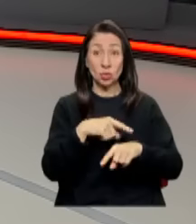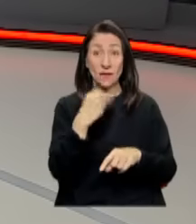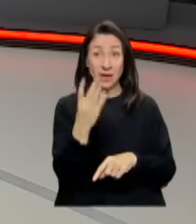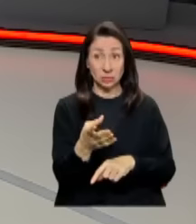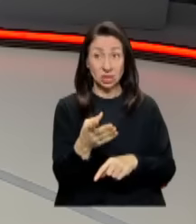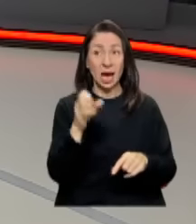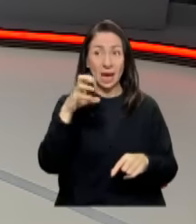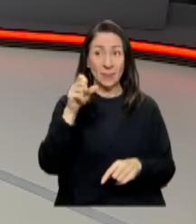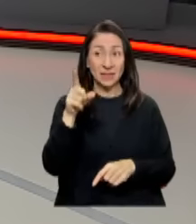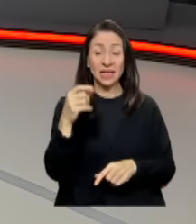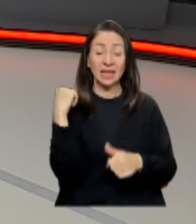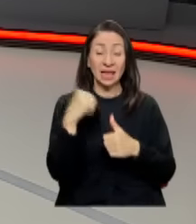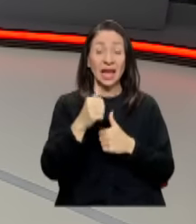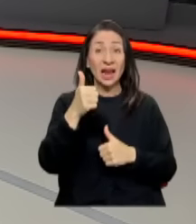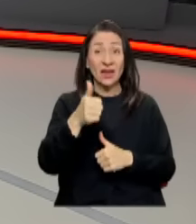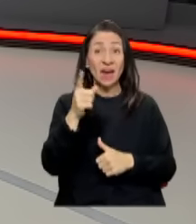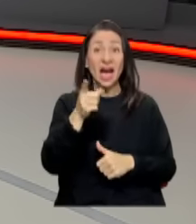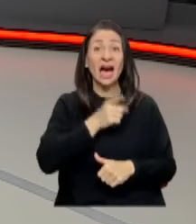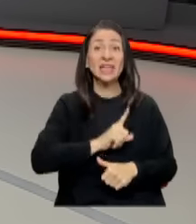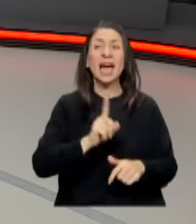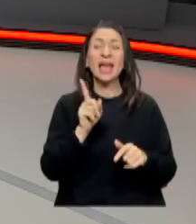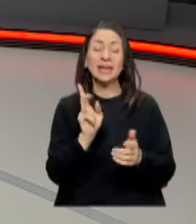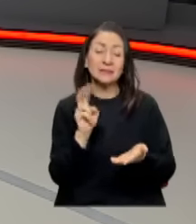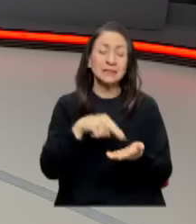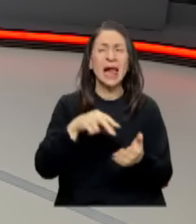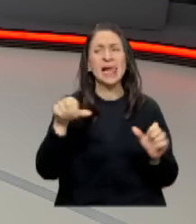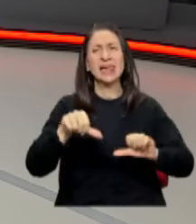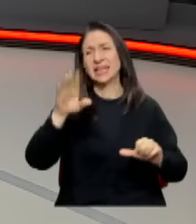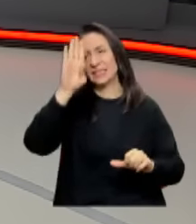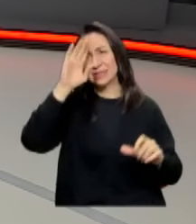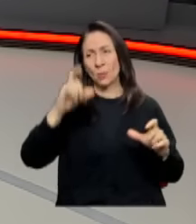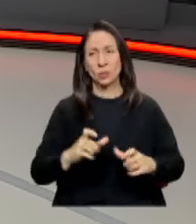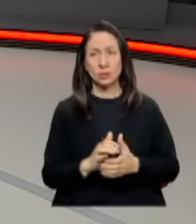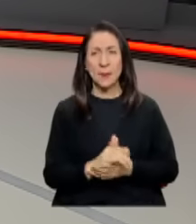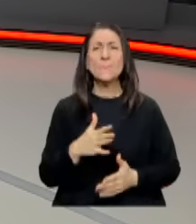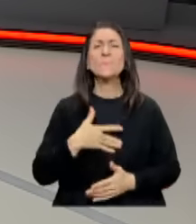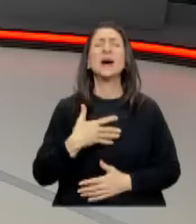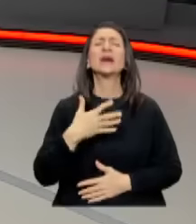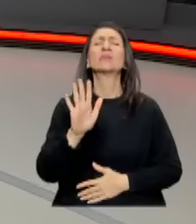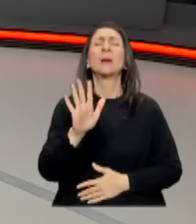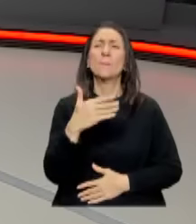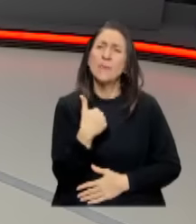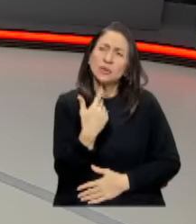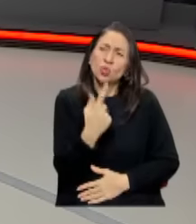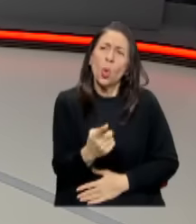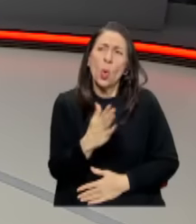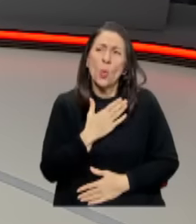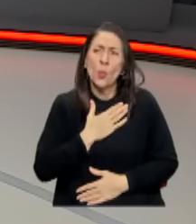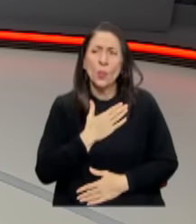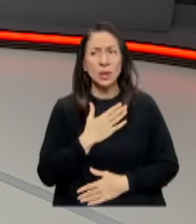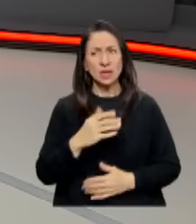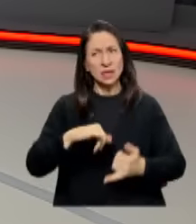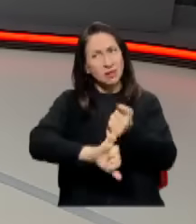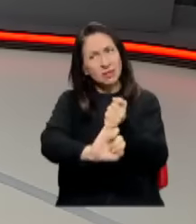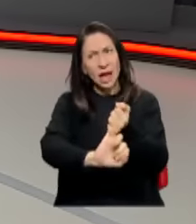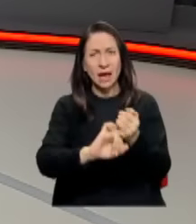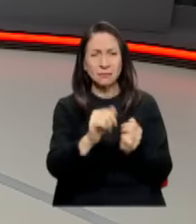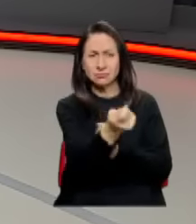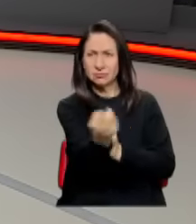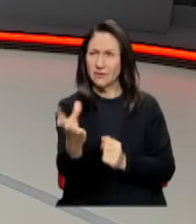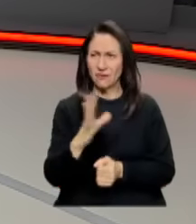vermişler AK Parti'ye. Yeniden Refah Partisi aday çıkartmaz efendim İstanbul'da. Siz merak etmeyin. Bak ben söylüyorum size. İddiaya da girdim